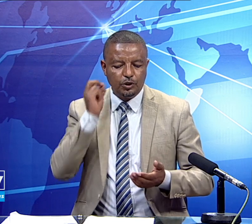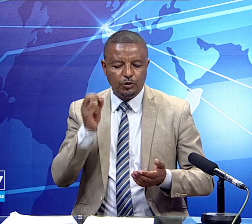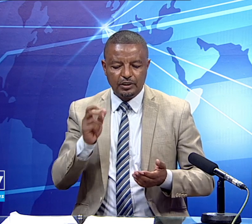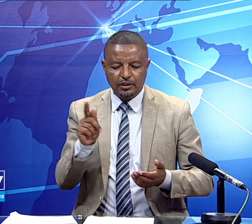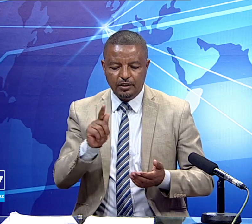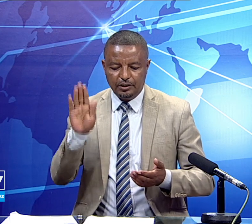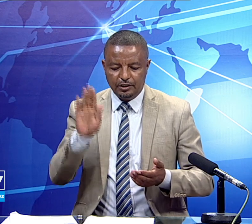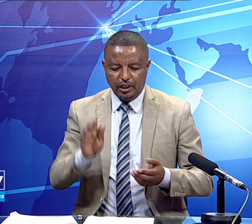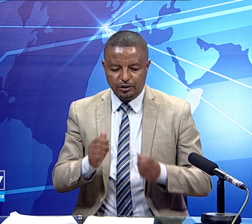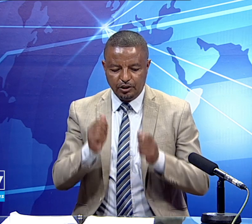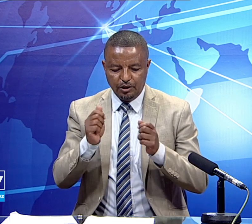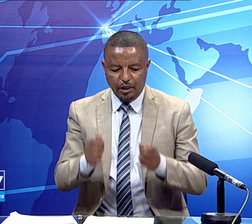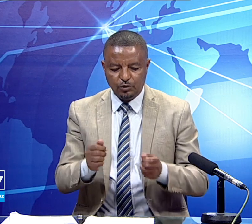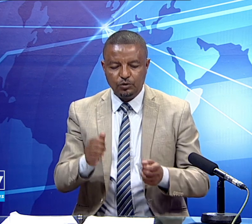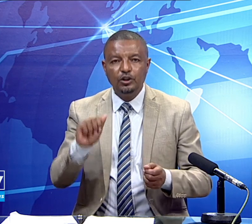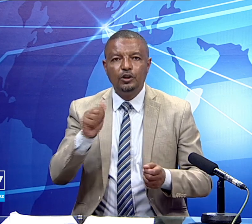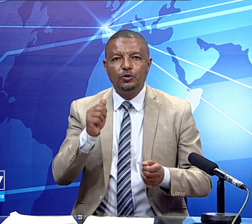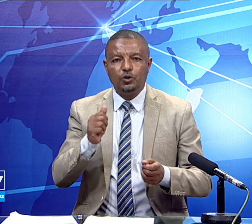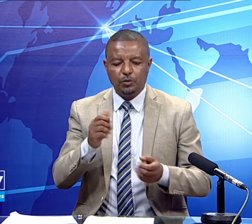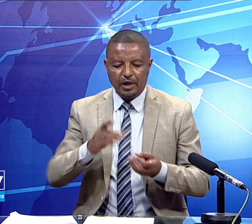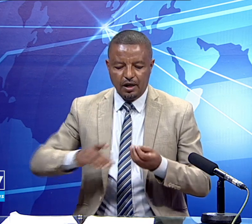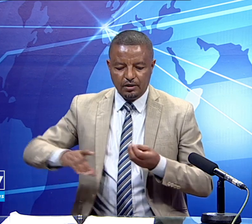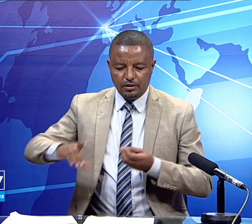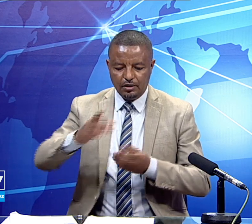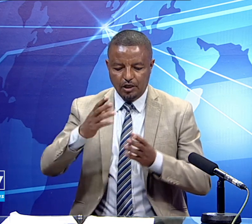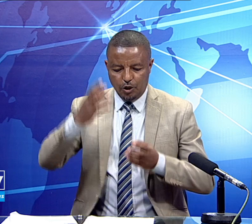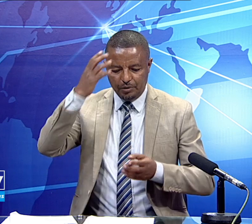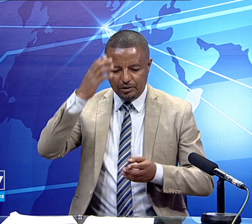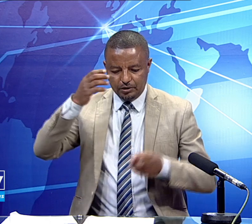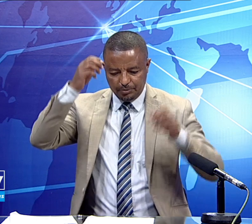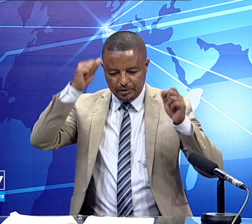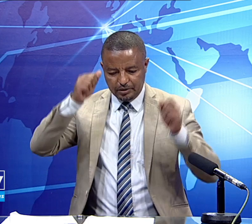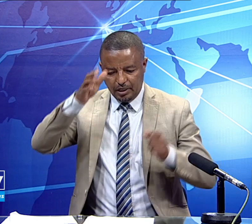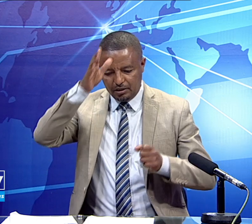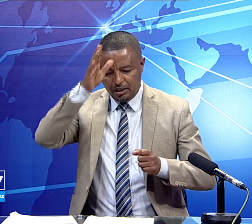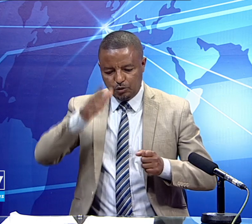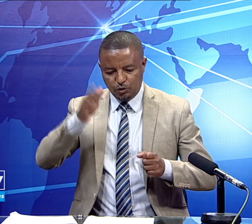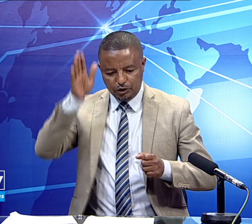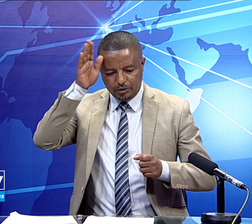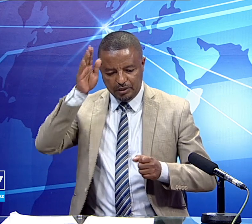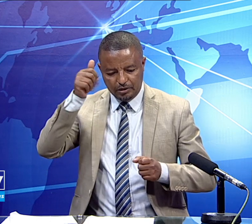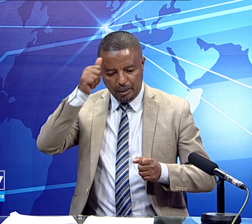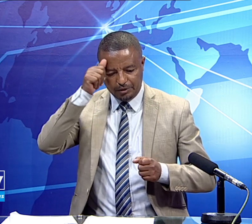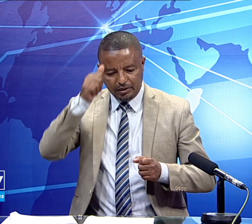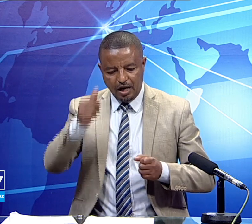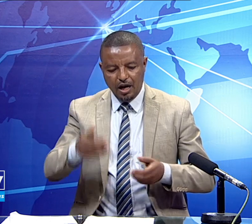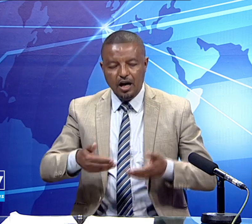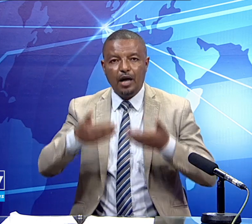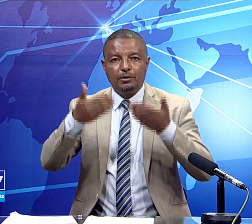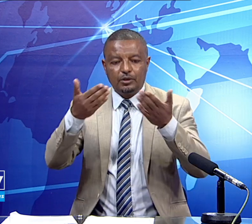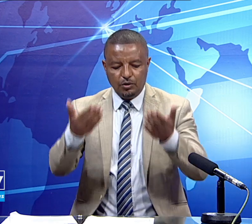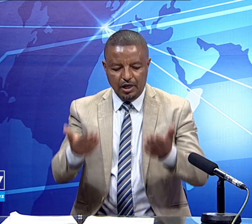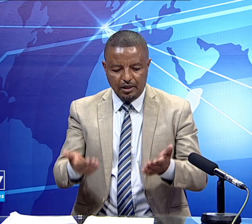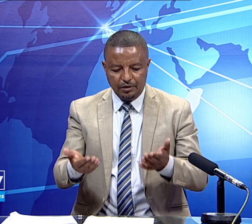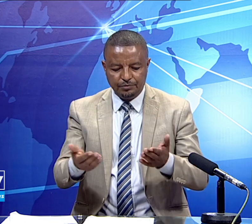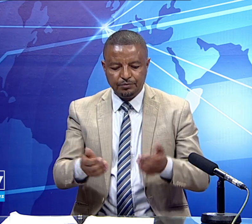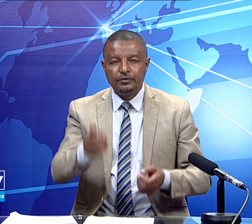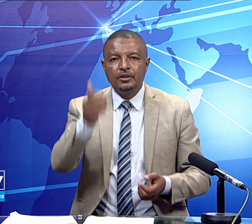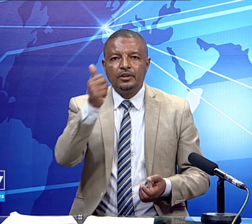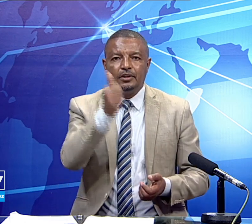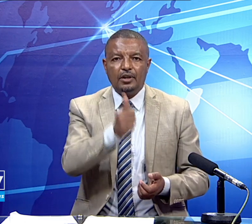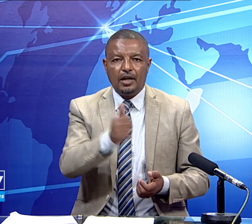የሚመዝነው የወርቅ ንሻን ሽልማቱን የኦሮሚያ ክልላዊ መንግስት ፕሬዝዳንት አቶ ሽመልስ አብዲሳ